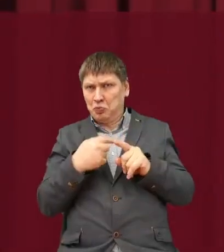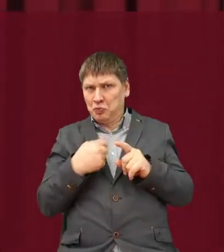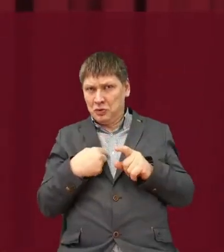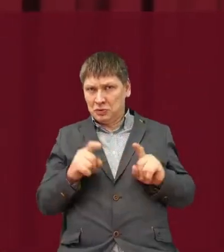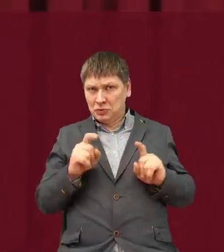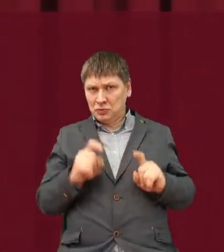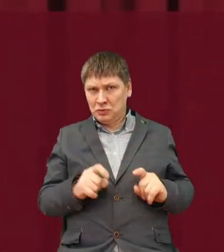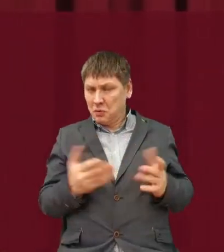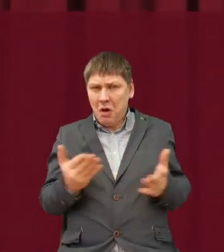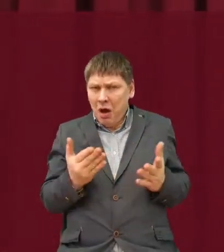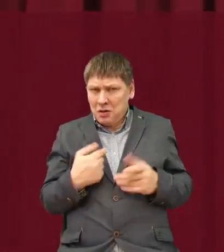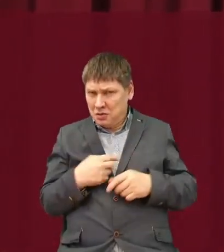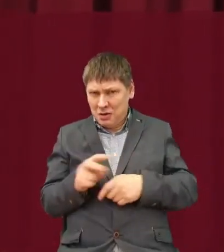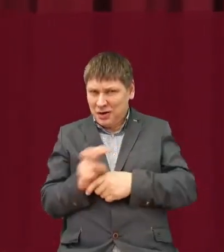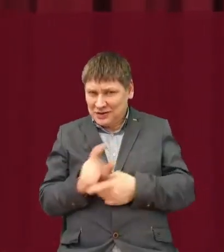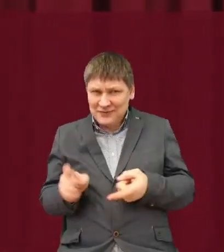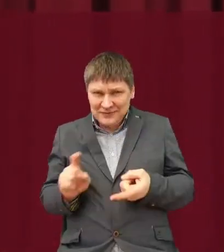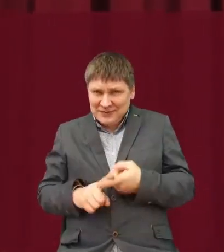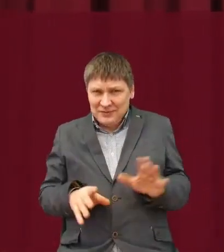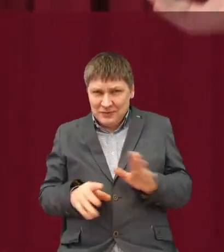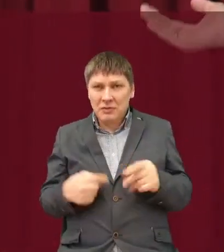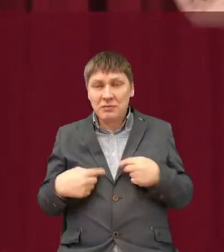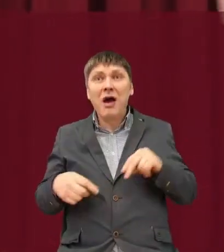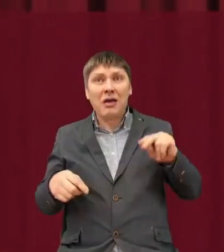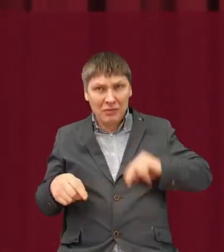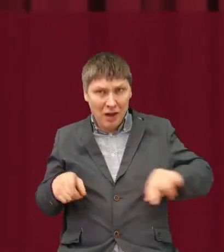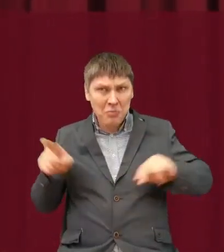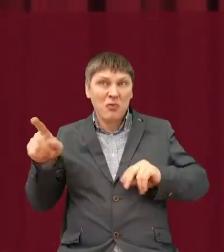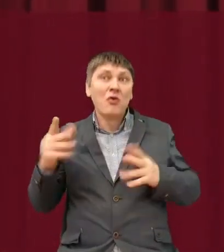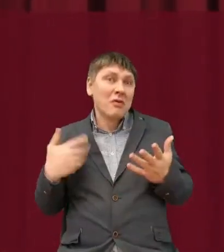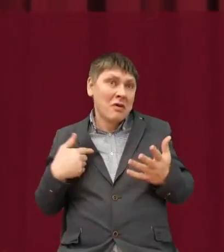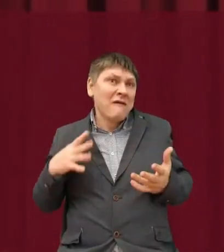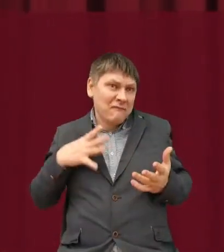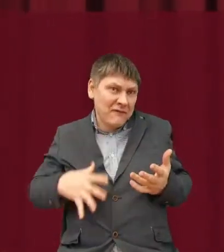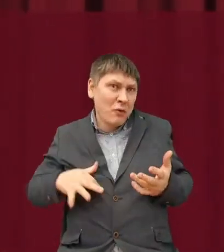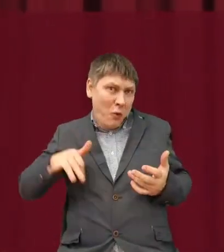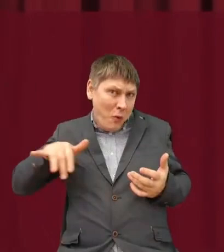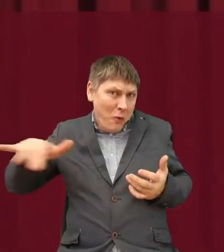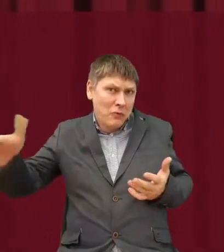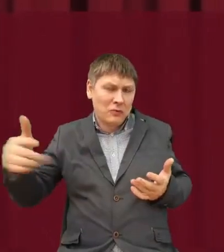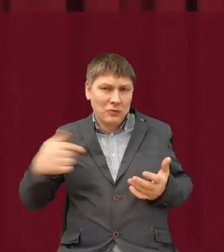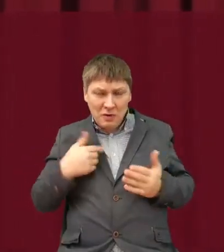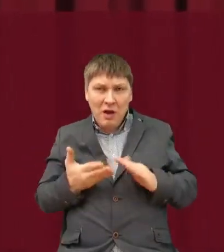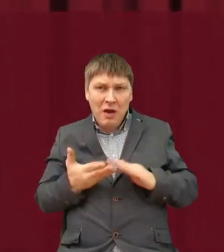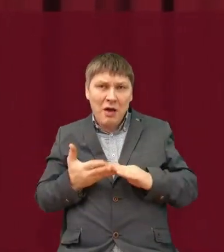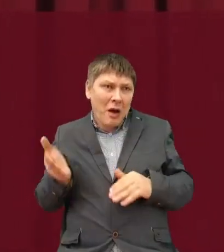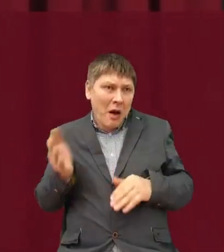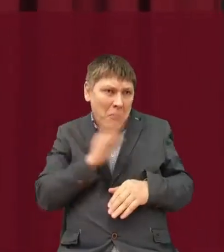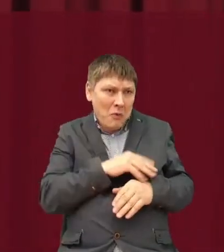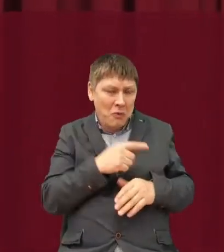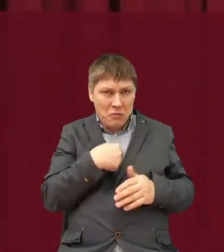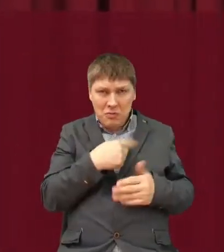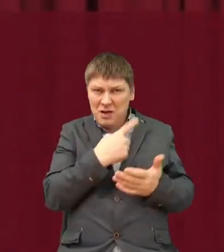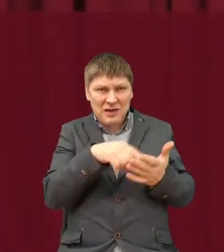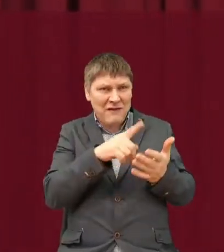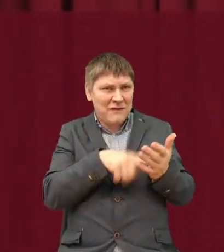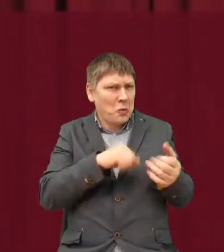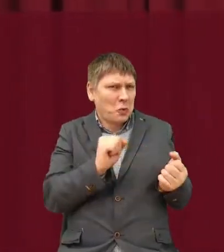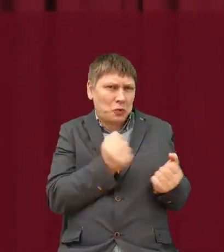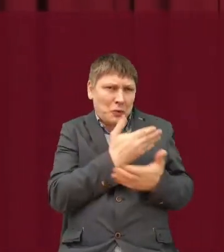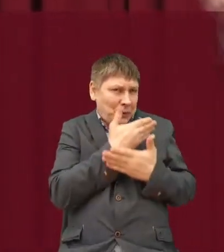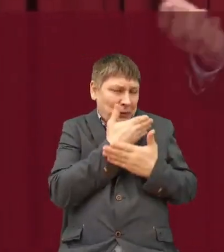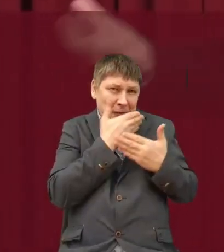Господи Какие развратители Ну на работе но я вынуждена туда ходить но я прихожу домой У меня нет не верующих друзей